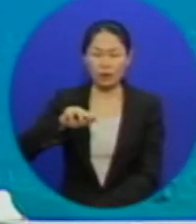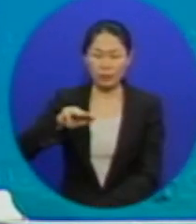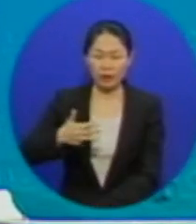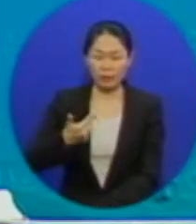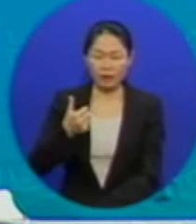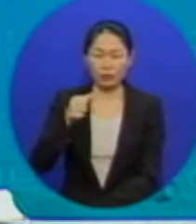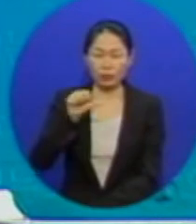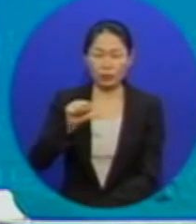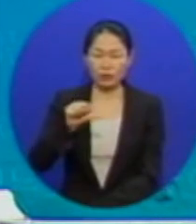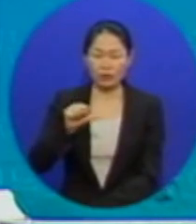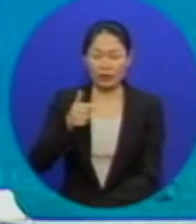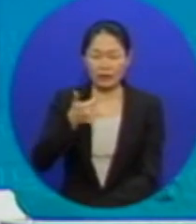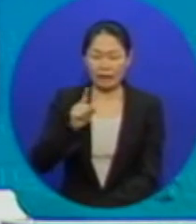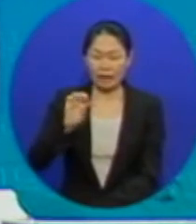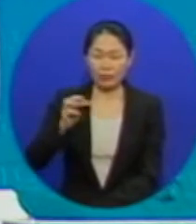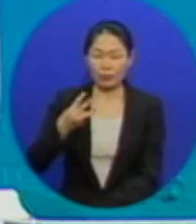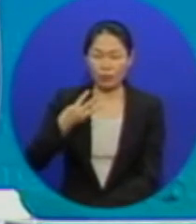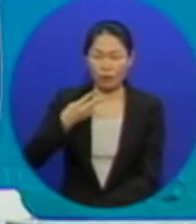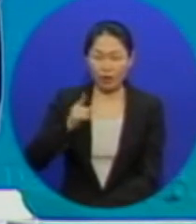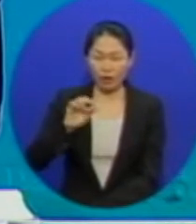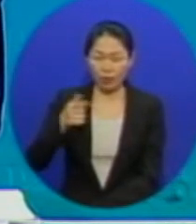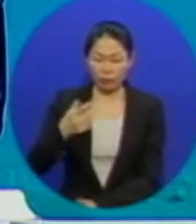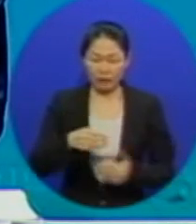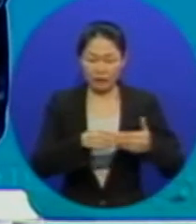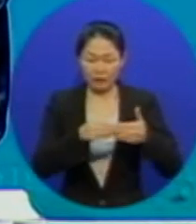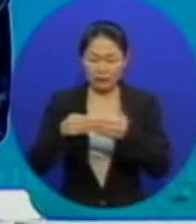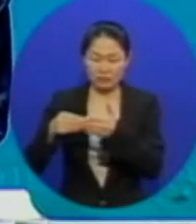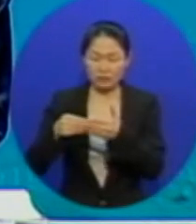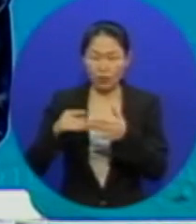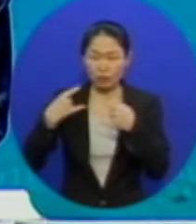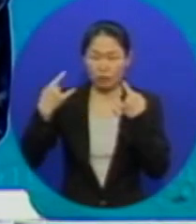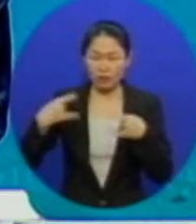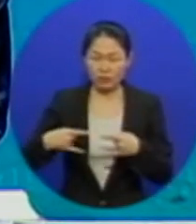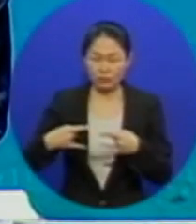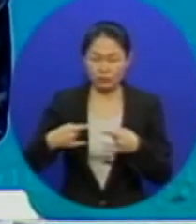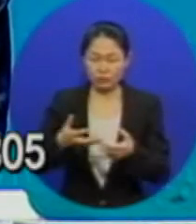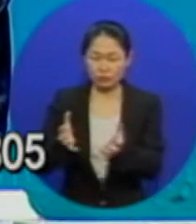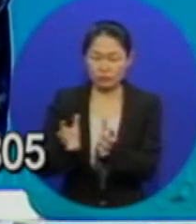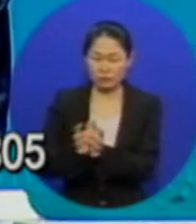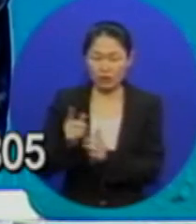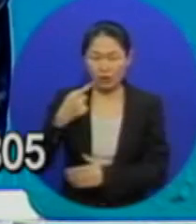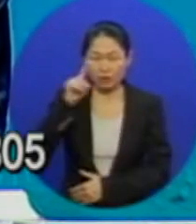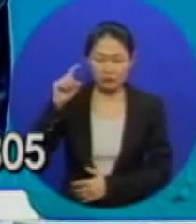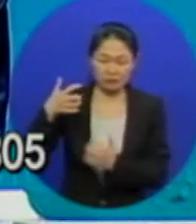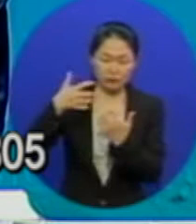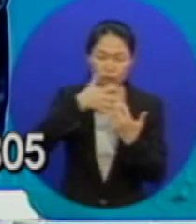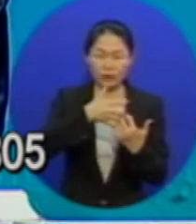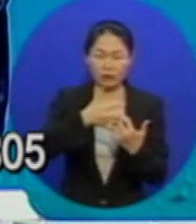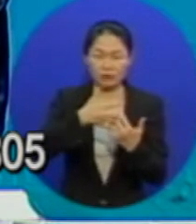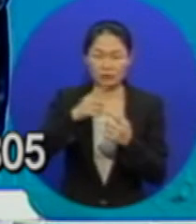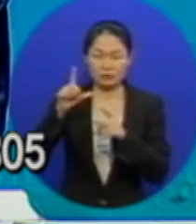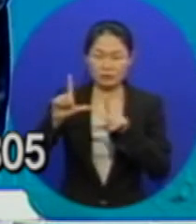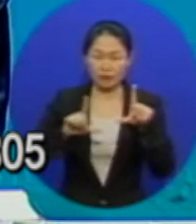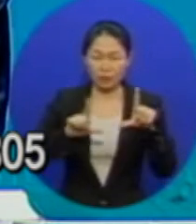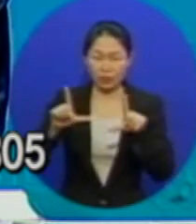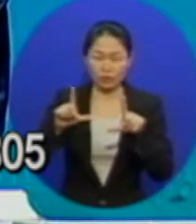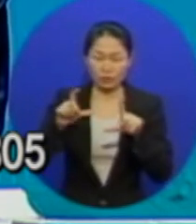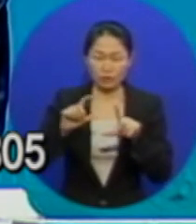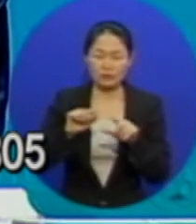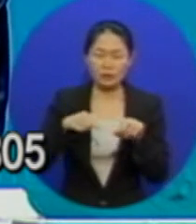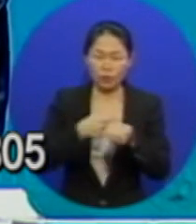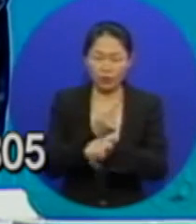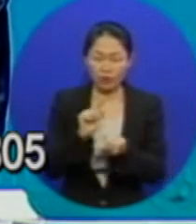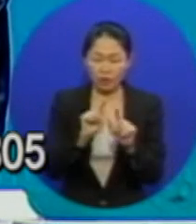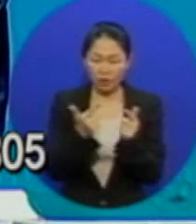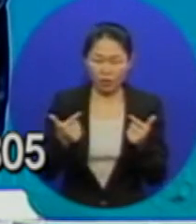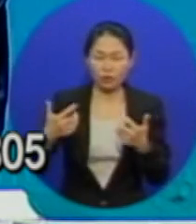나폴레옹이 이끄는 프랑스 분이 러시아를 지 꿍 하는 장면 그리고 그로 인한 여러 전투 있 이야기에